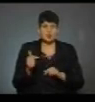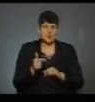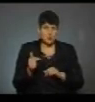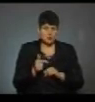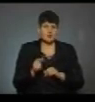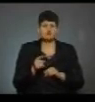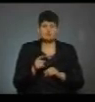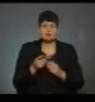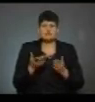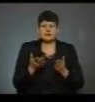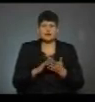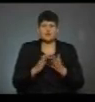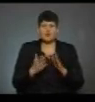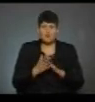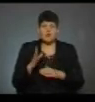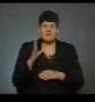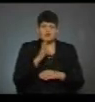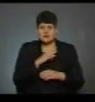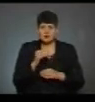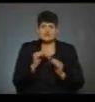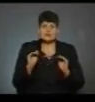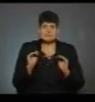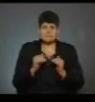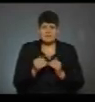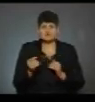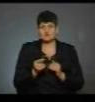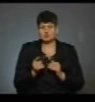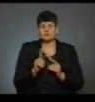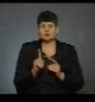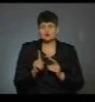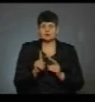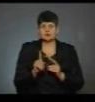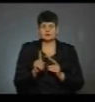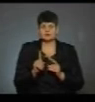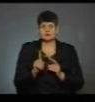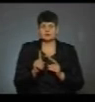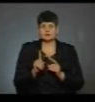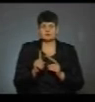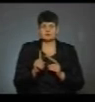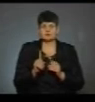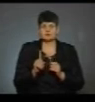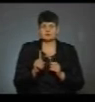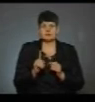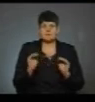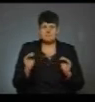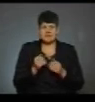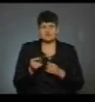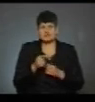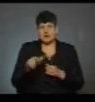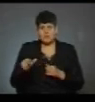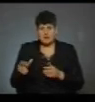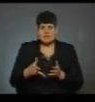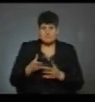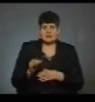і за яких умов вдалося менше Тернополю, що і зазначив прем'єр, менше тернополянам платити